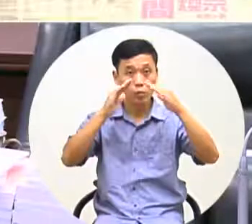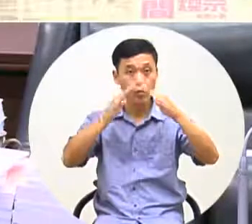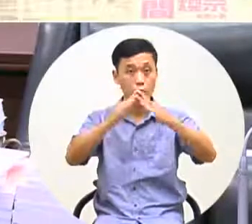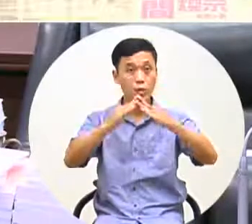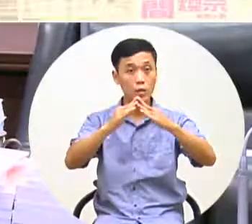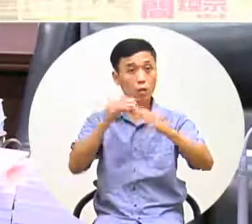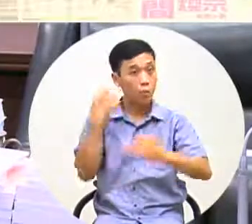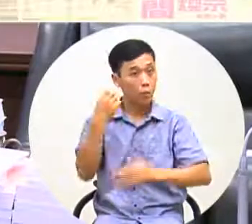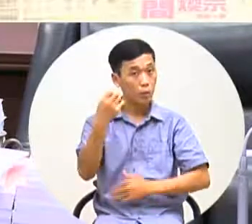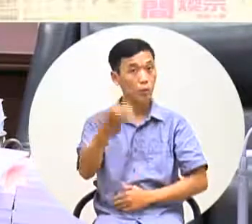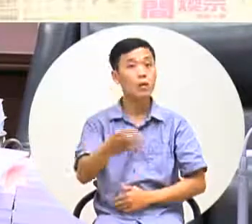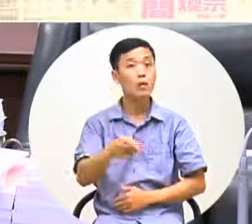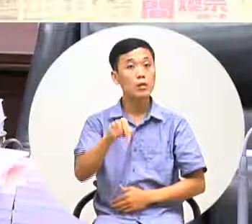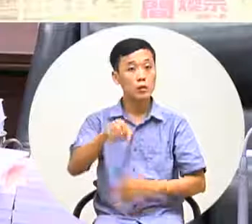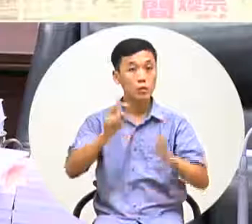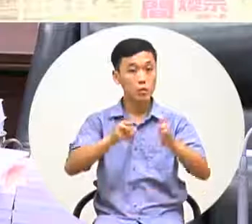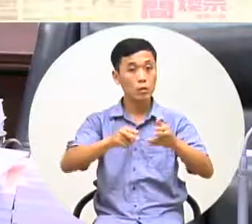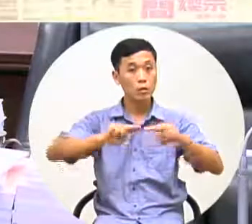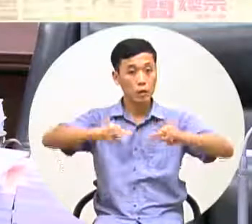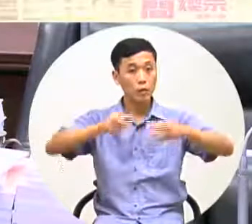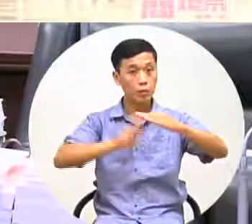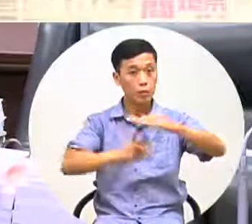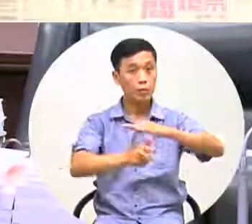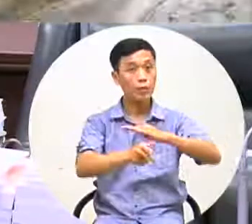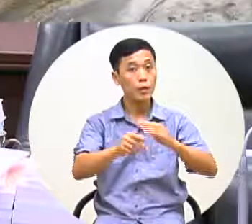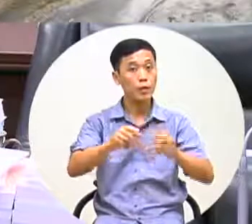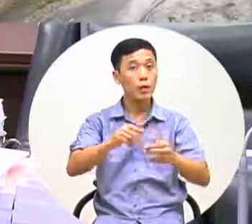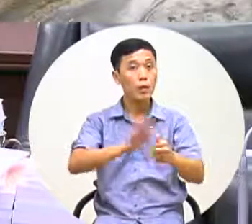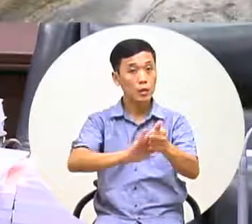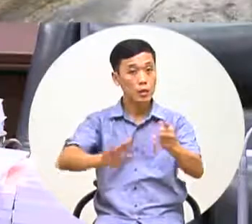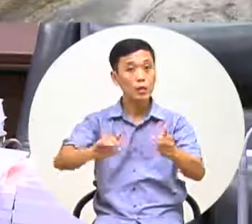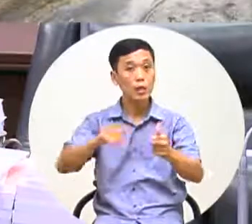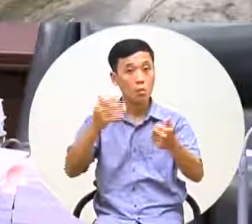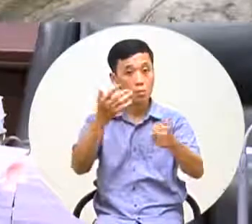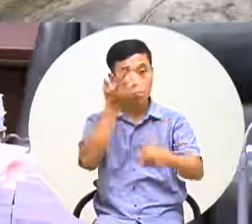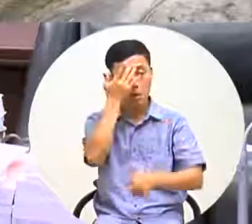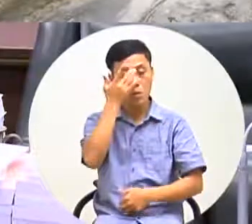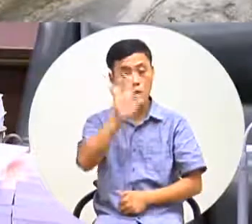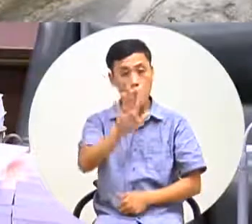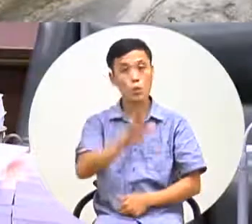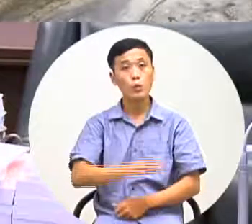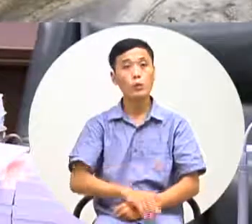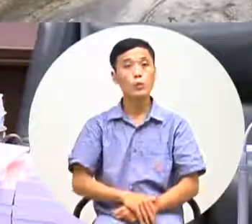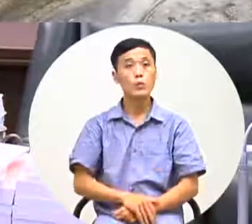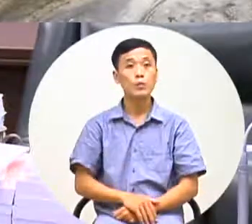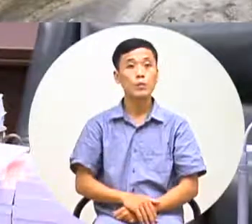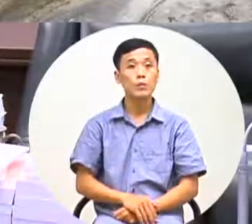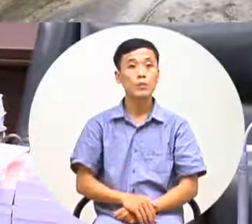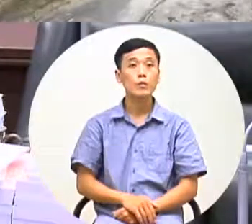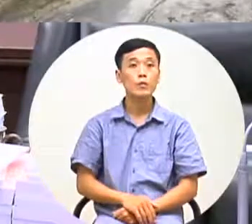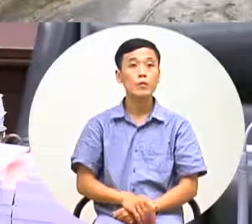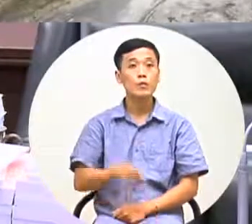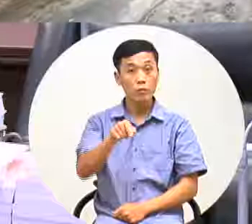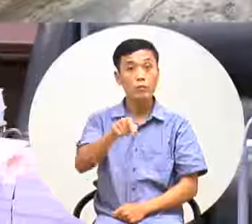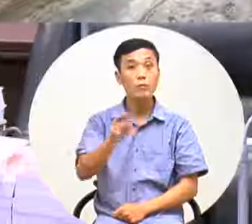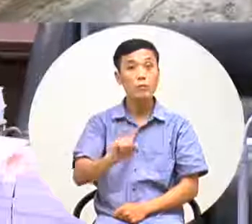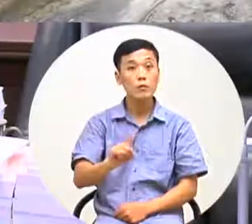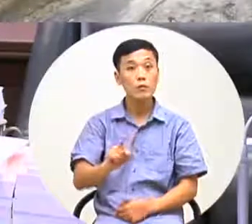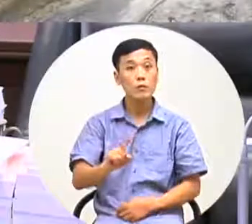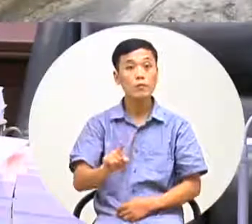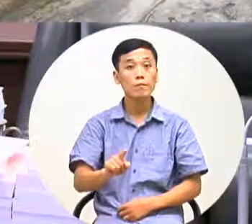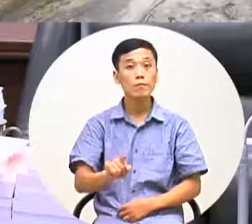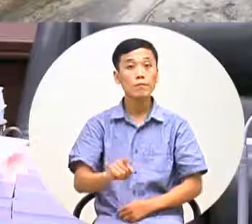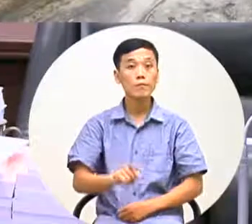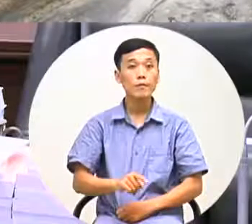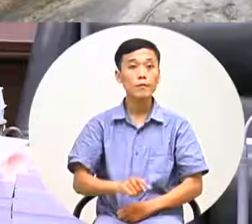下化其实也带来了不少的问题了，哈。这个。好，